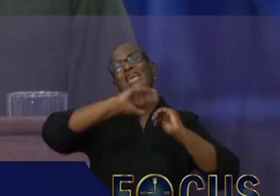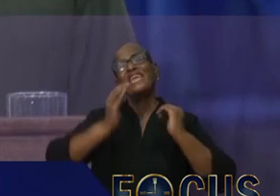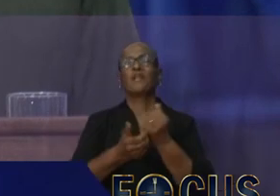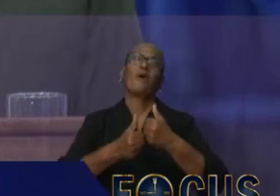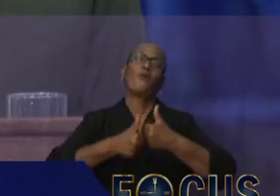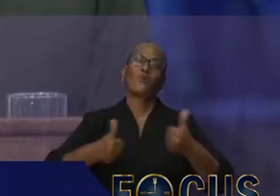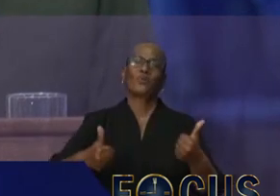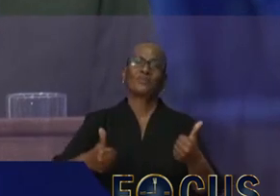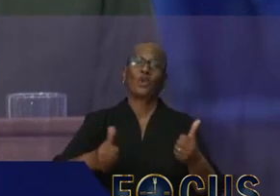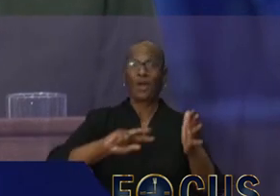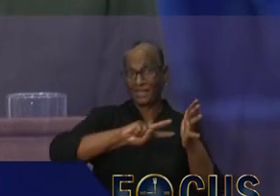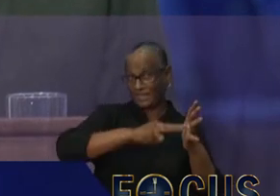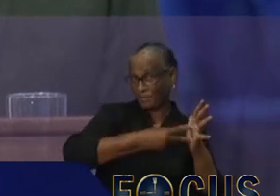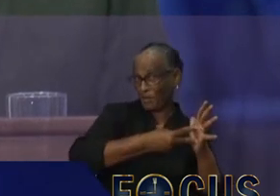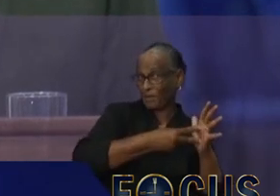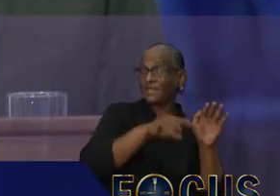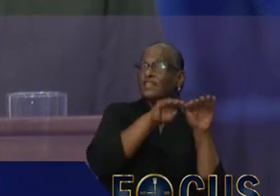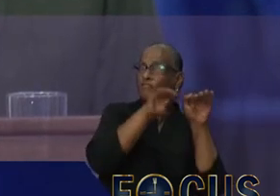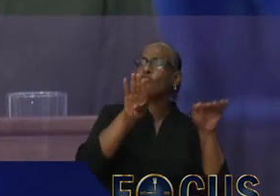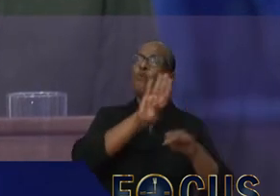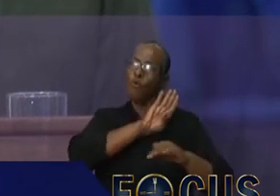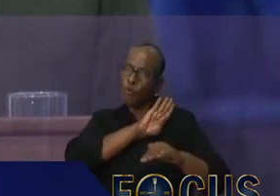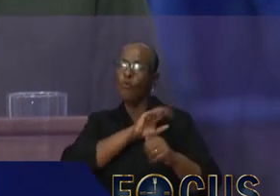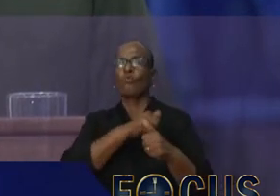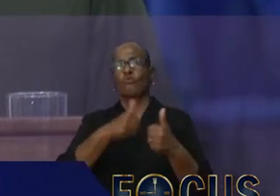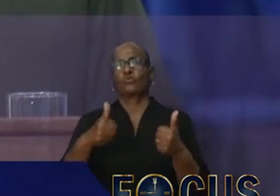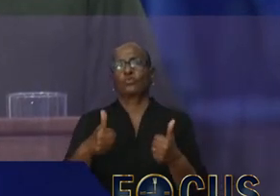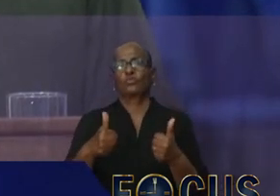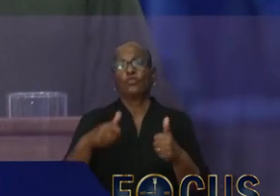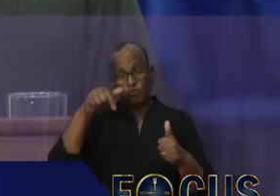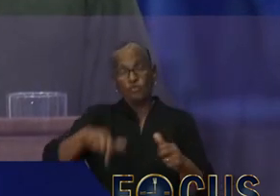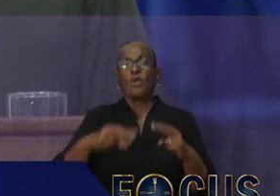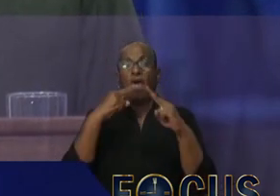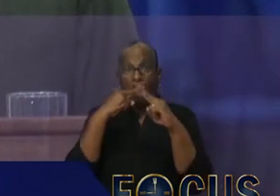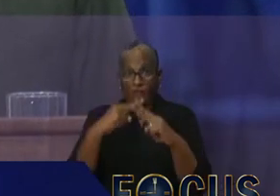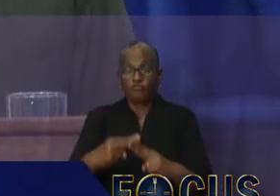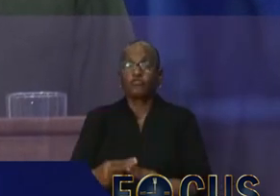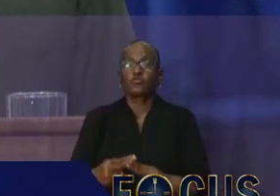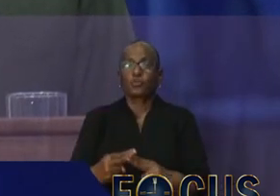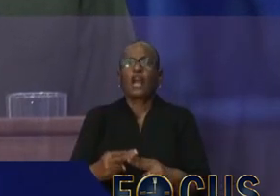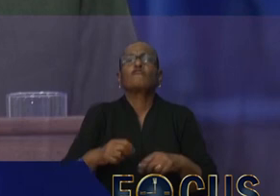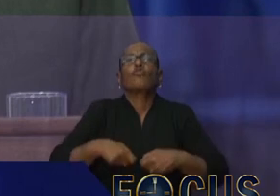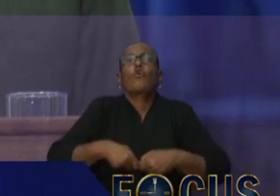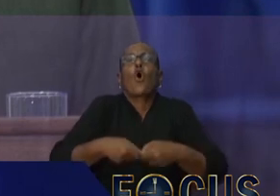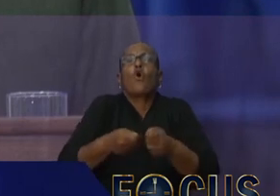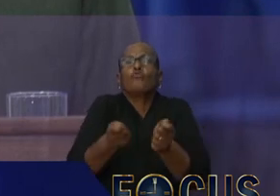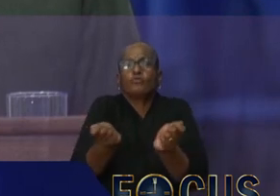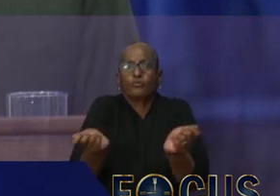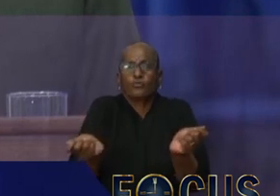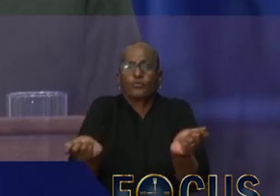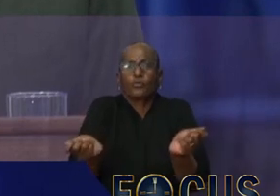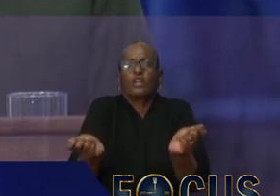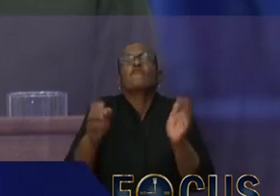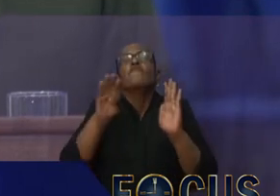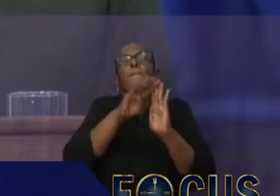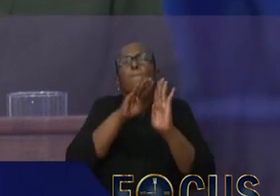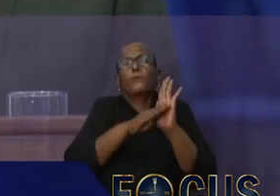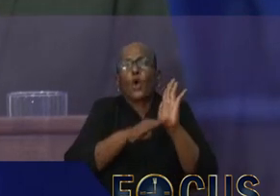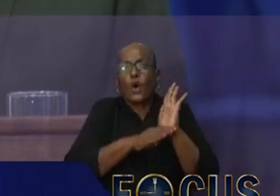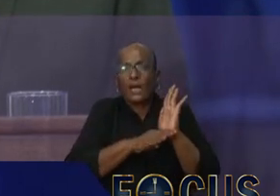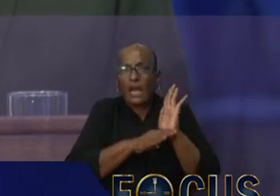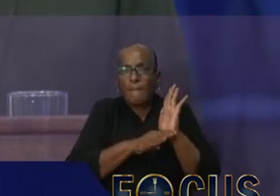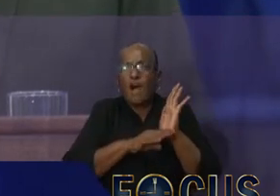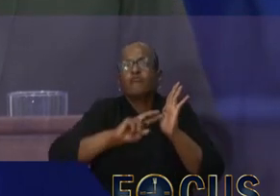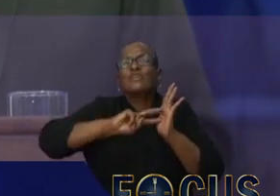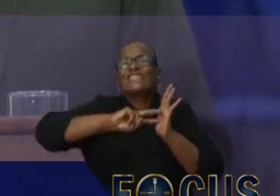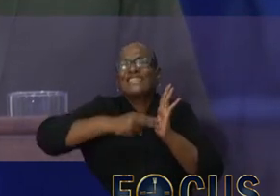ook op diplomatiek niveau. En er worden nu afspraken gemaakt voor het uitvoeren van programma's waarvoor